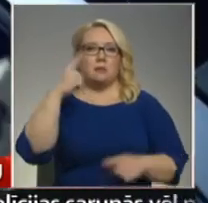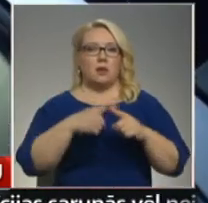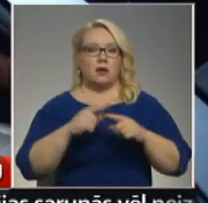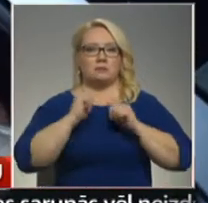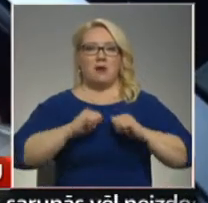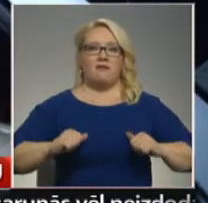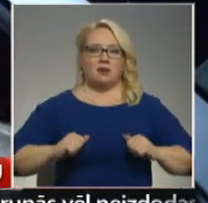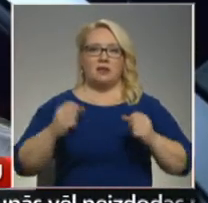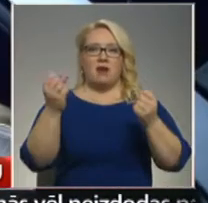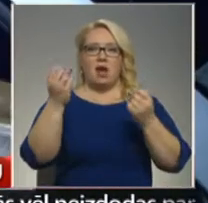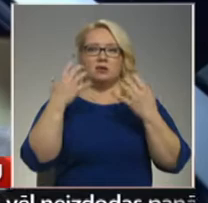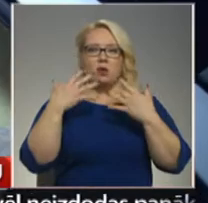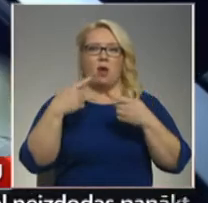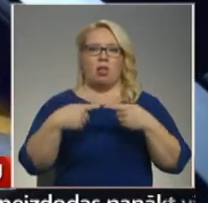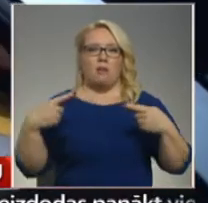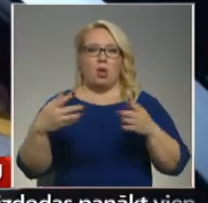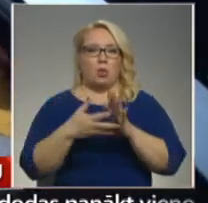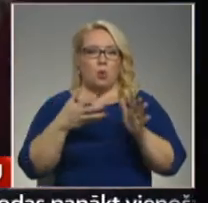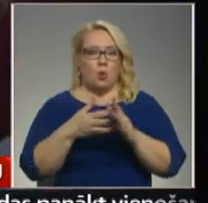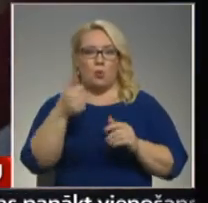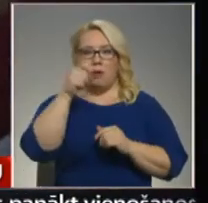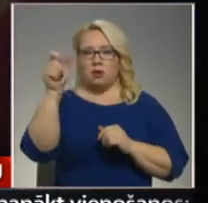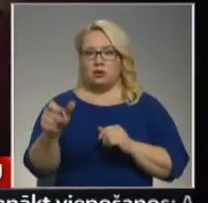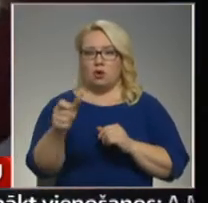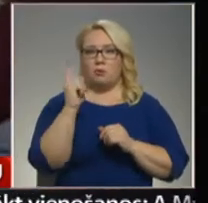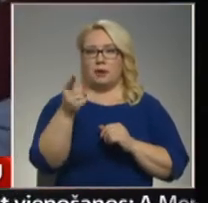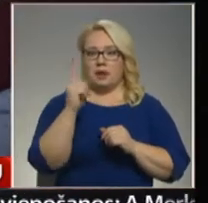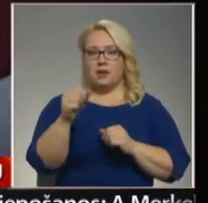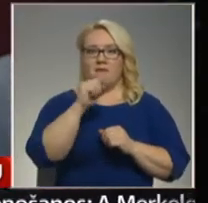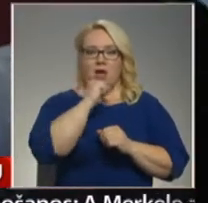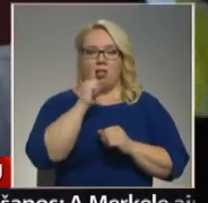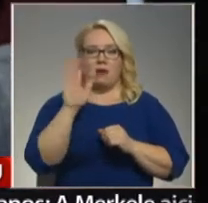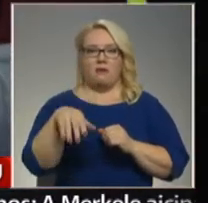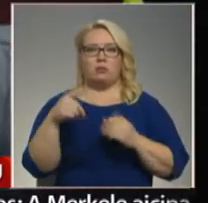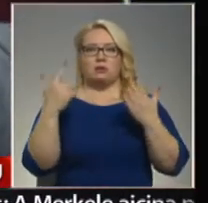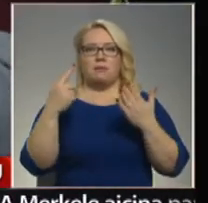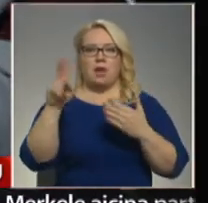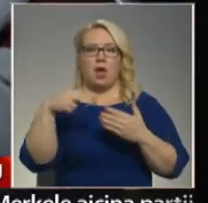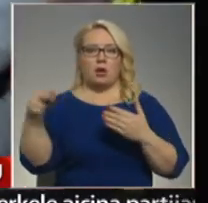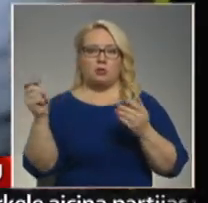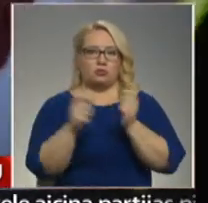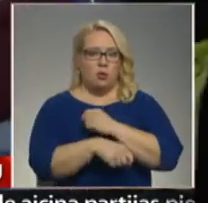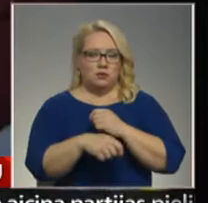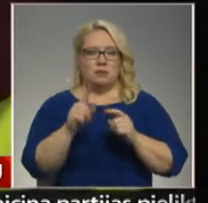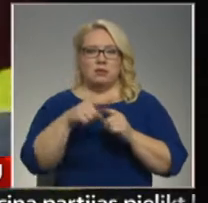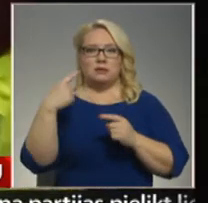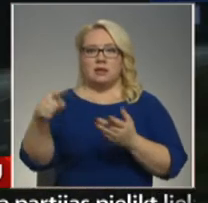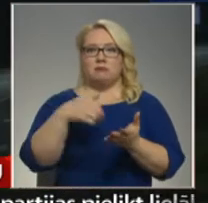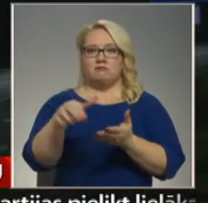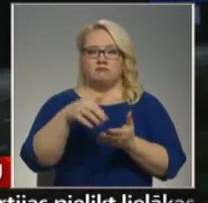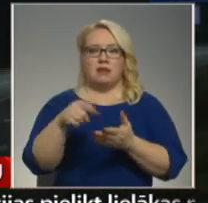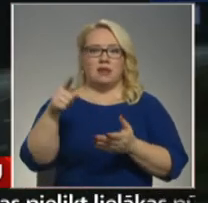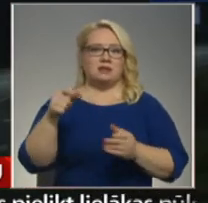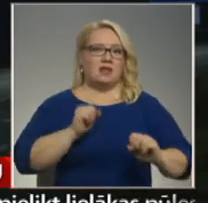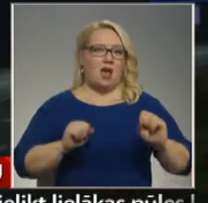par vestes vai atstarojošu elementu trūkumu personas brīdina. Vēlāk seko 7 eiro naudas sots, taču pašus pārgalvīgākos kājām gājējus tas neattur